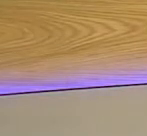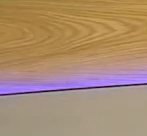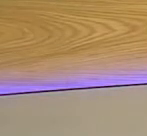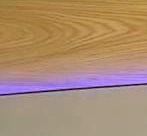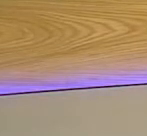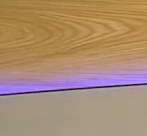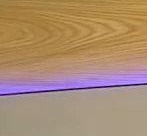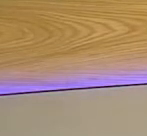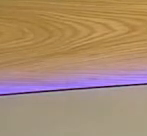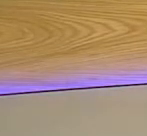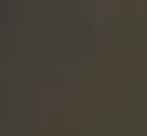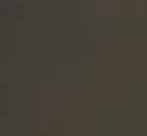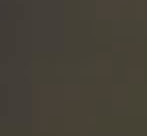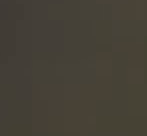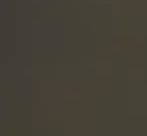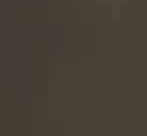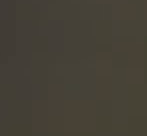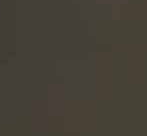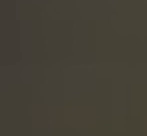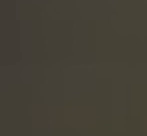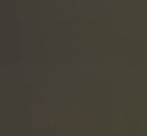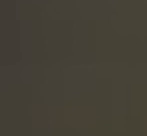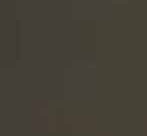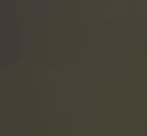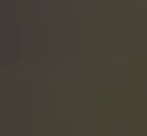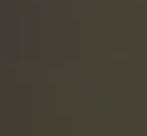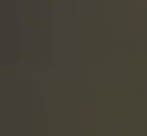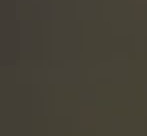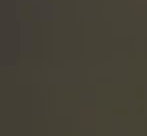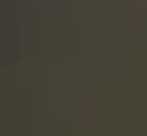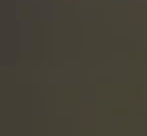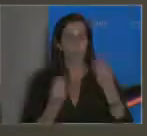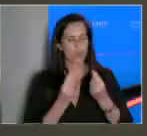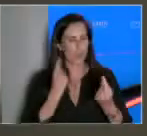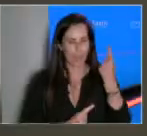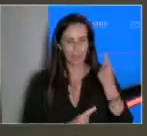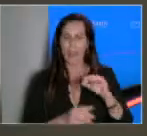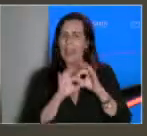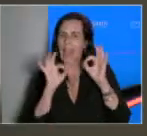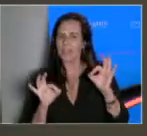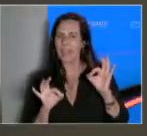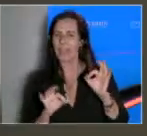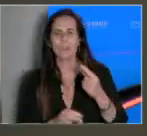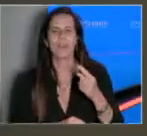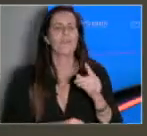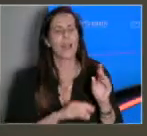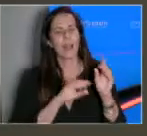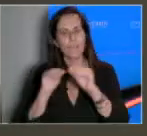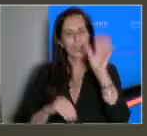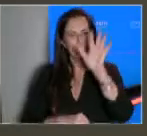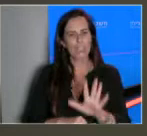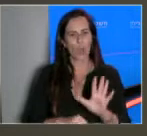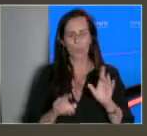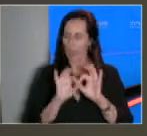הבאים למשכן לילה, מה שלומכם? היום יום שלישי ובתוך ים הבלגן, אני רוצה לעשות משהו קצת נדיר. להתחיל בהקדמה ואז להעביר אתכם